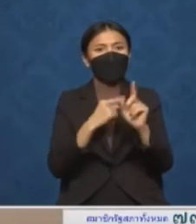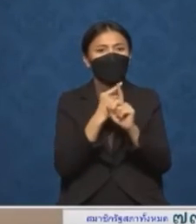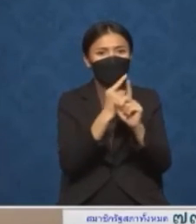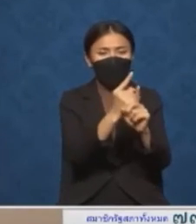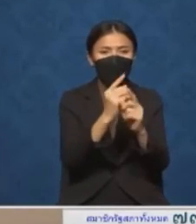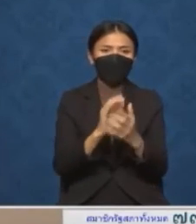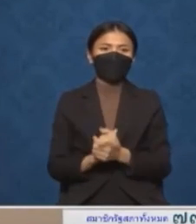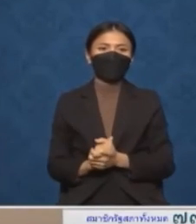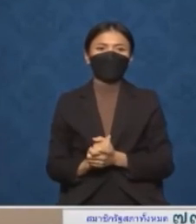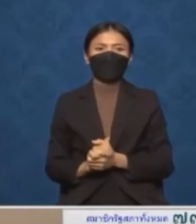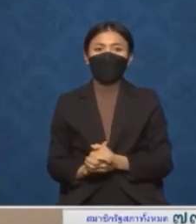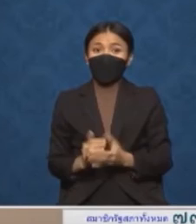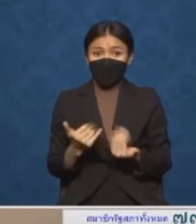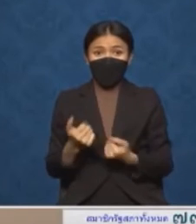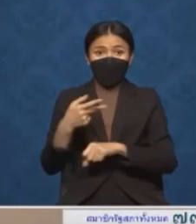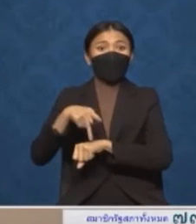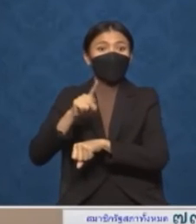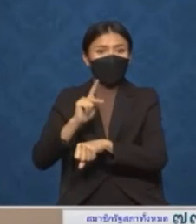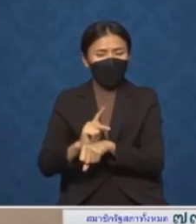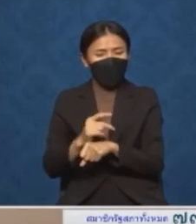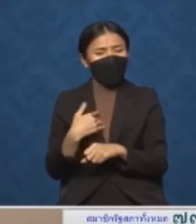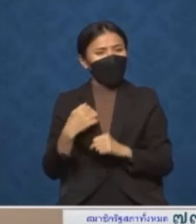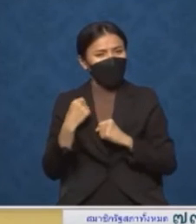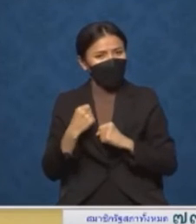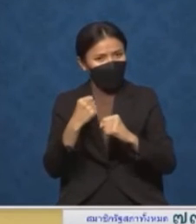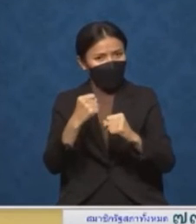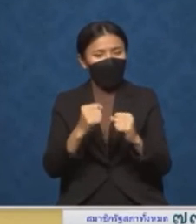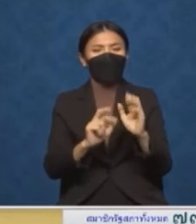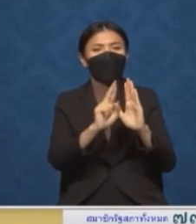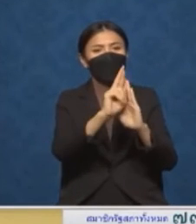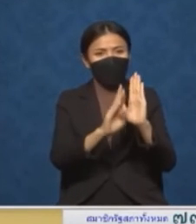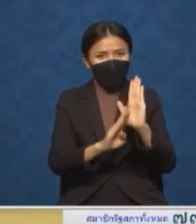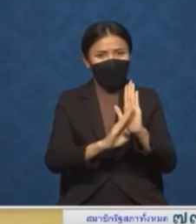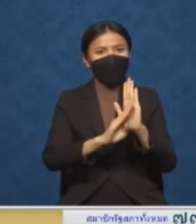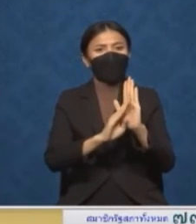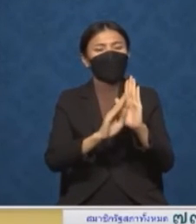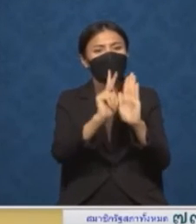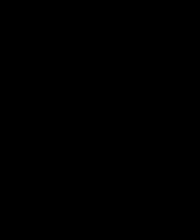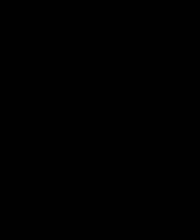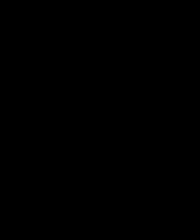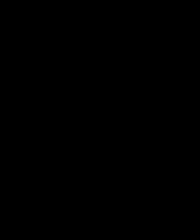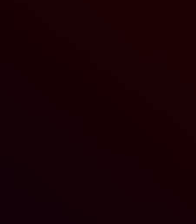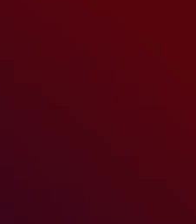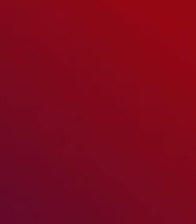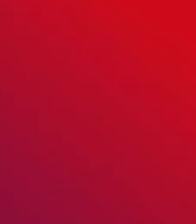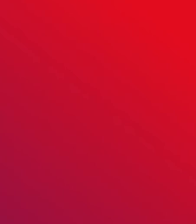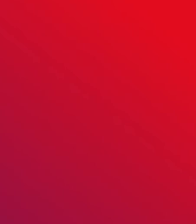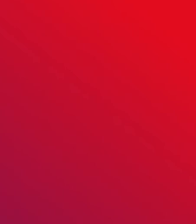ไม่ให้ผิดพลาดเพื่อจะเป็นปัญหาตามมาทีหลังเพราะอะไรผิดพลาดก็ต้องแก้ไขเสีย